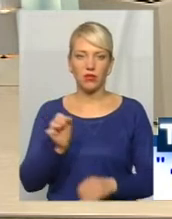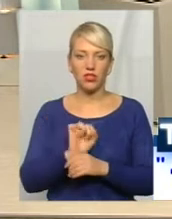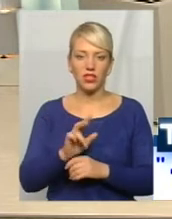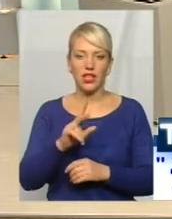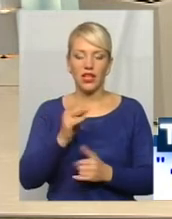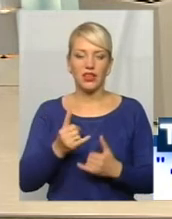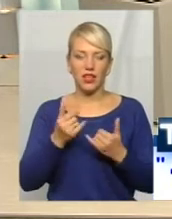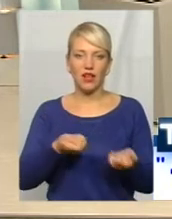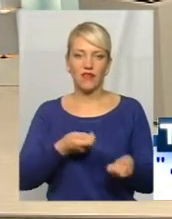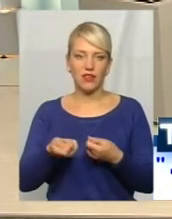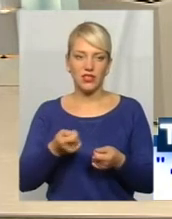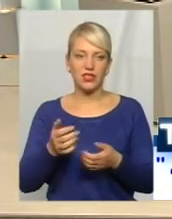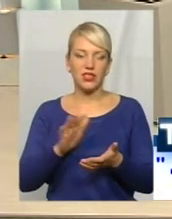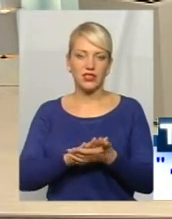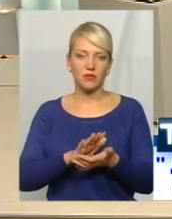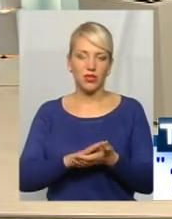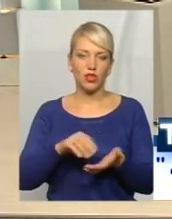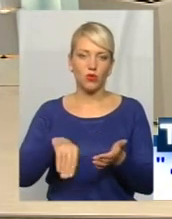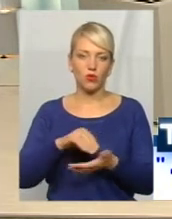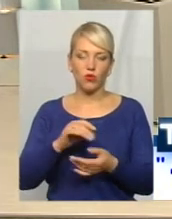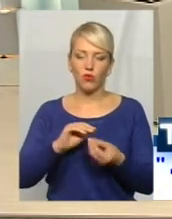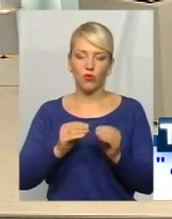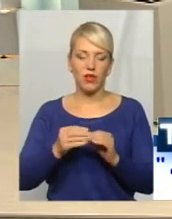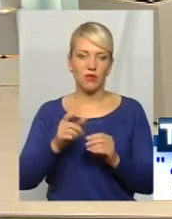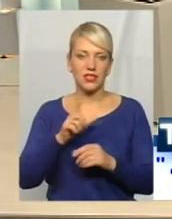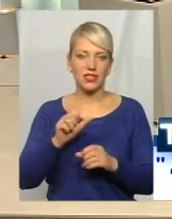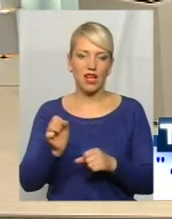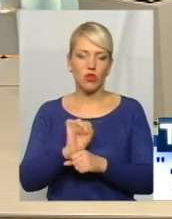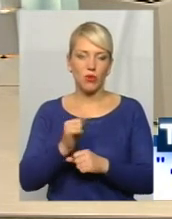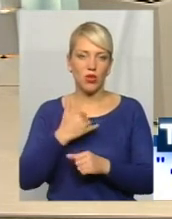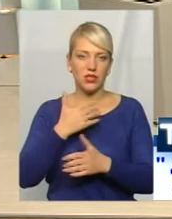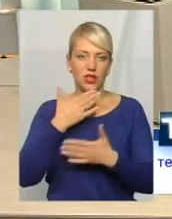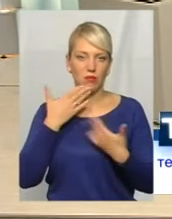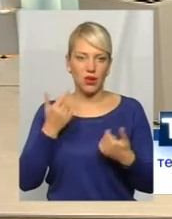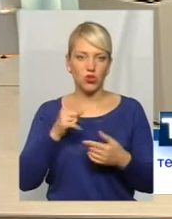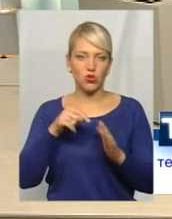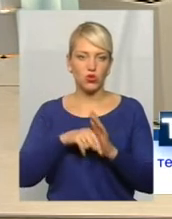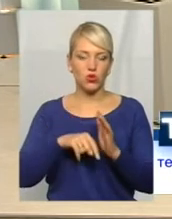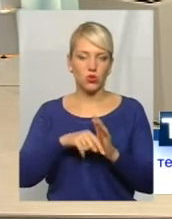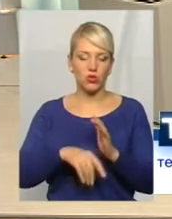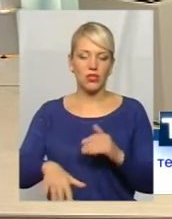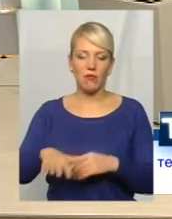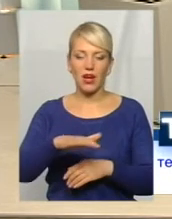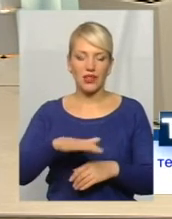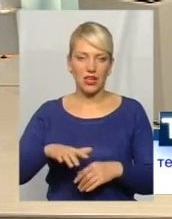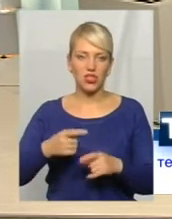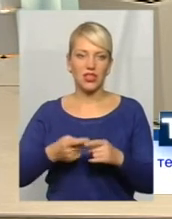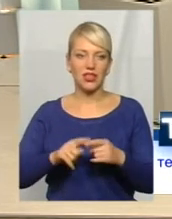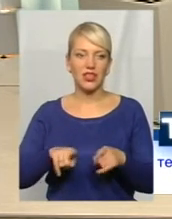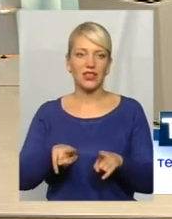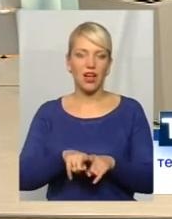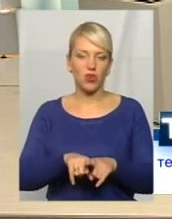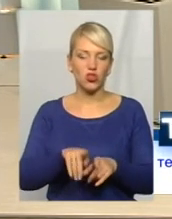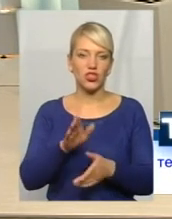сміття нових купуємо і проблем з автомобілями немає. Що стосується майданчиків, їх також є